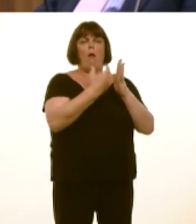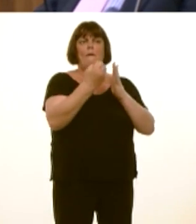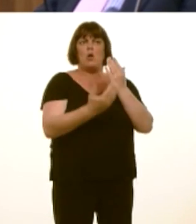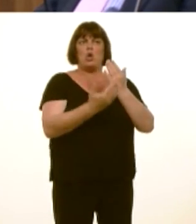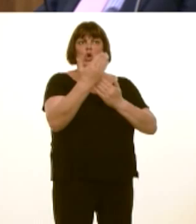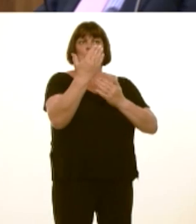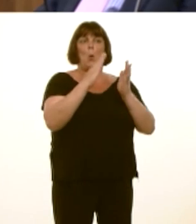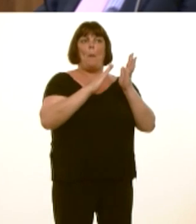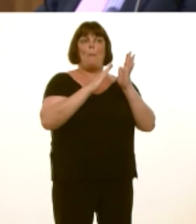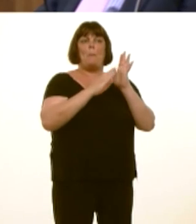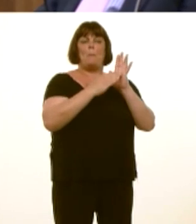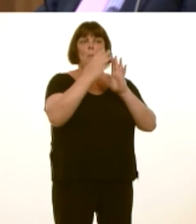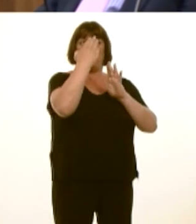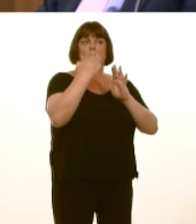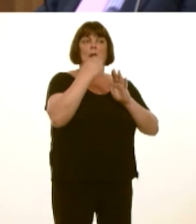Aberdau Gleddau fanna,